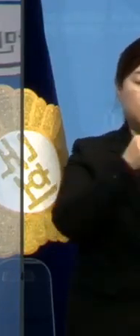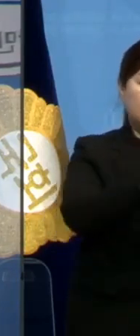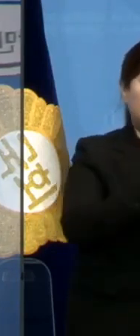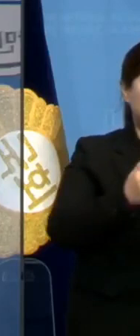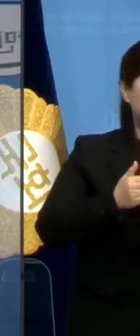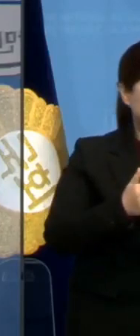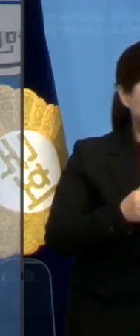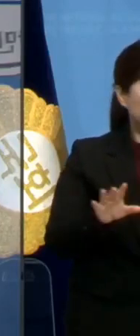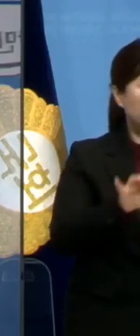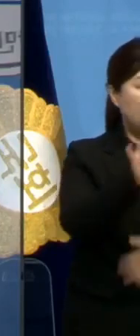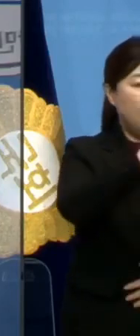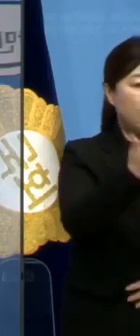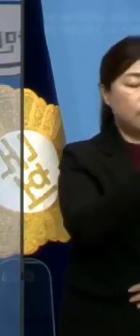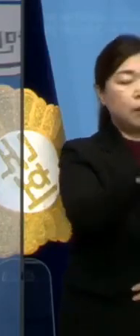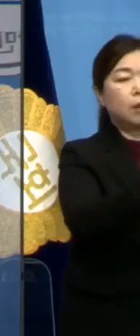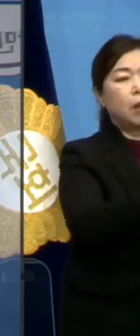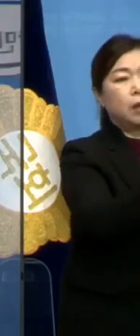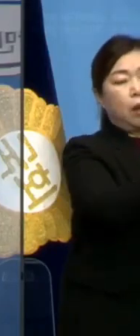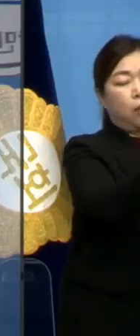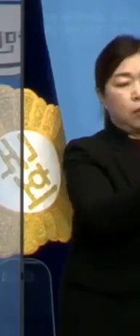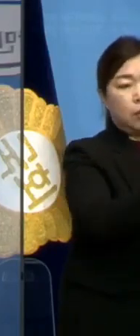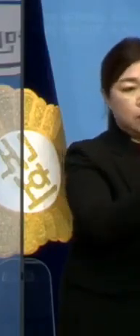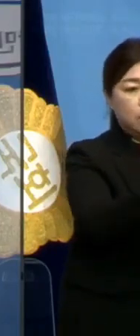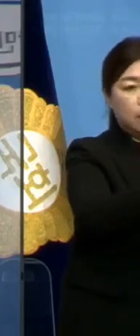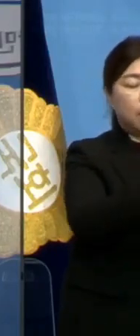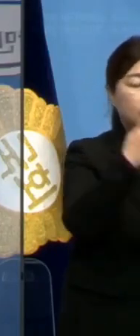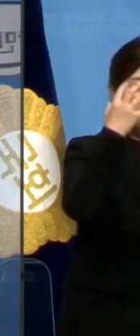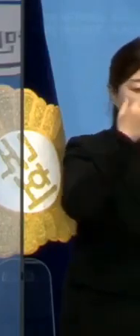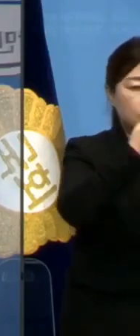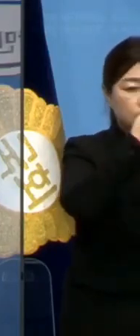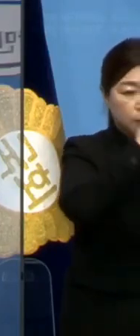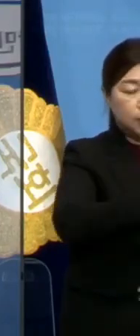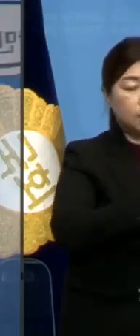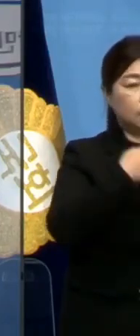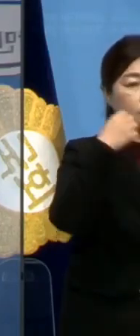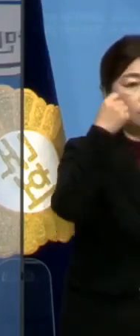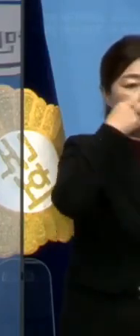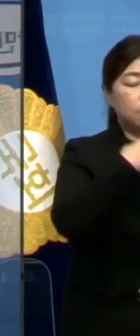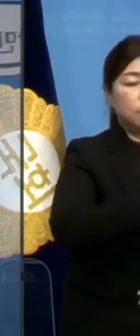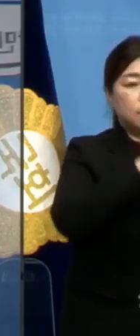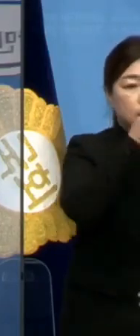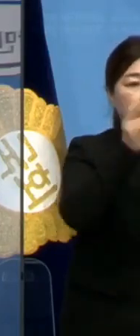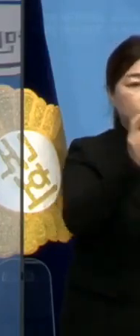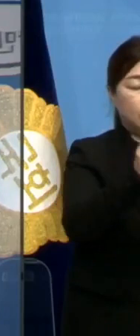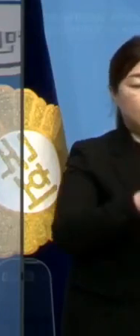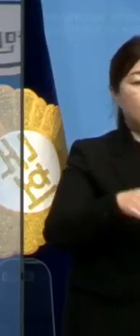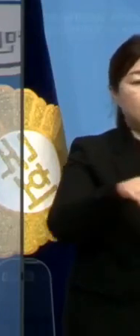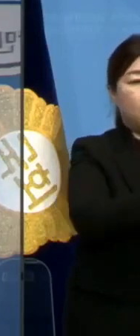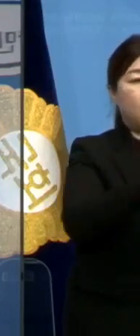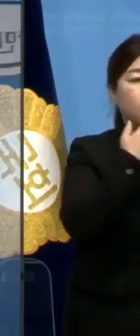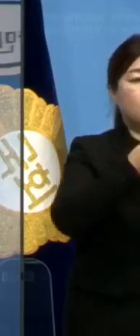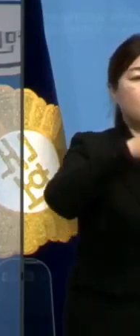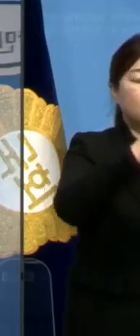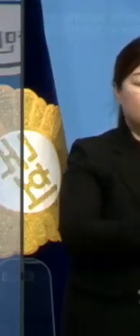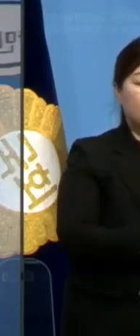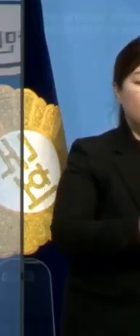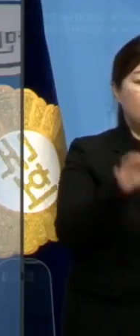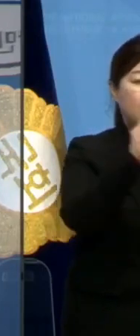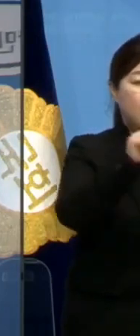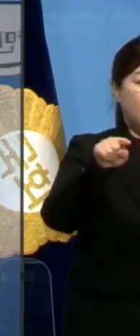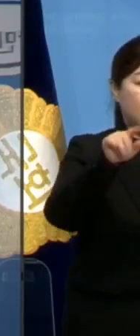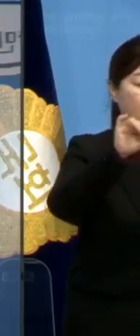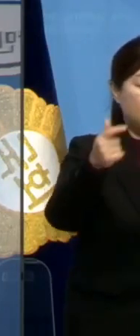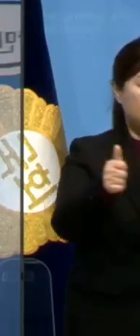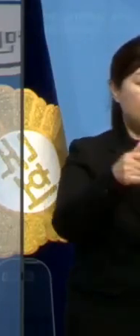전체의 지지층이 얼마나 슬프게 씁니까 의도하지는 않았어도 약 번에 근거 없는 비방과 네거티브 정치는